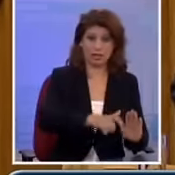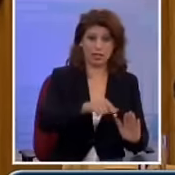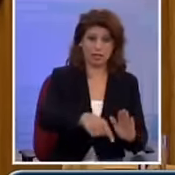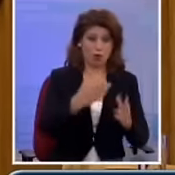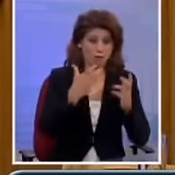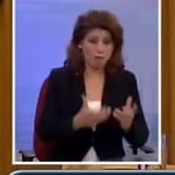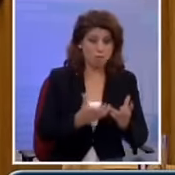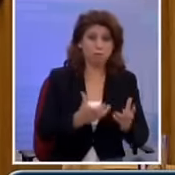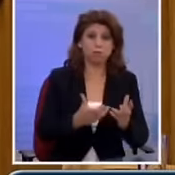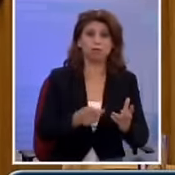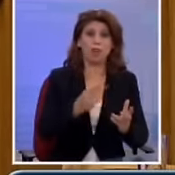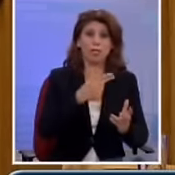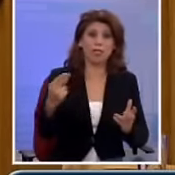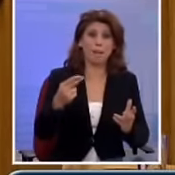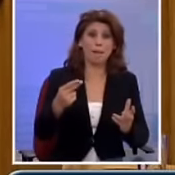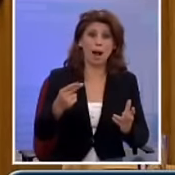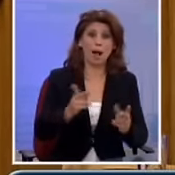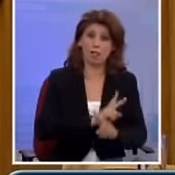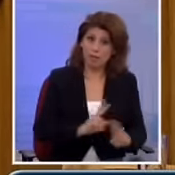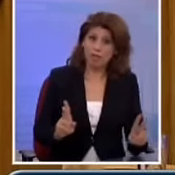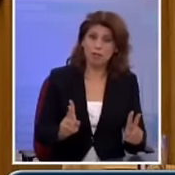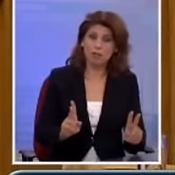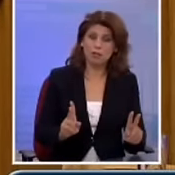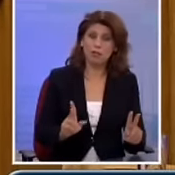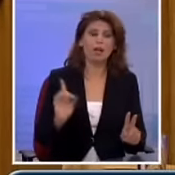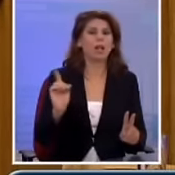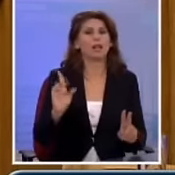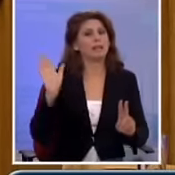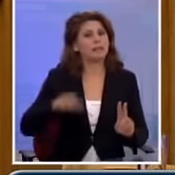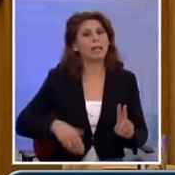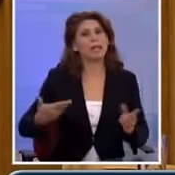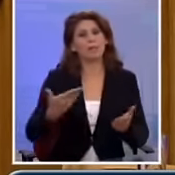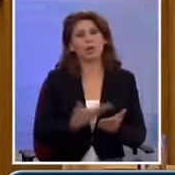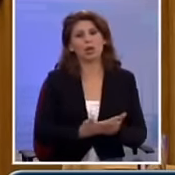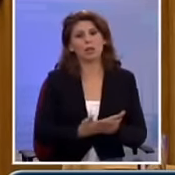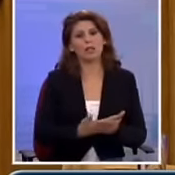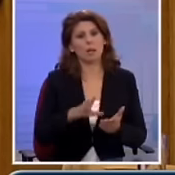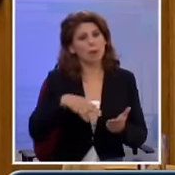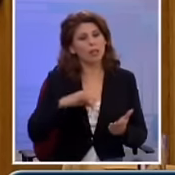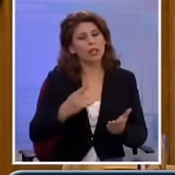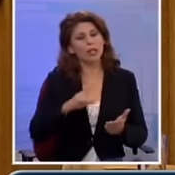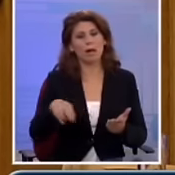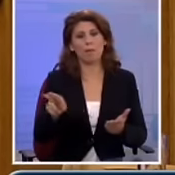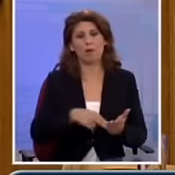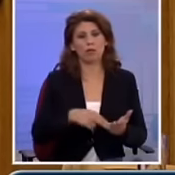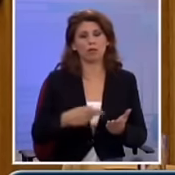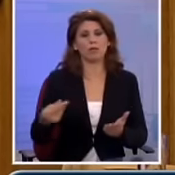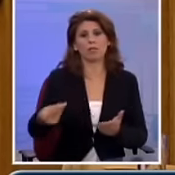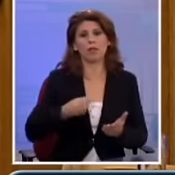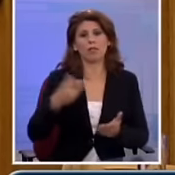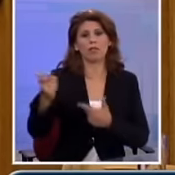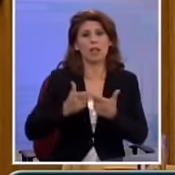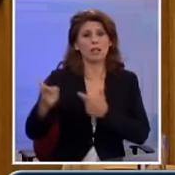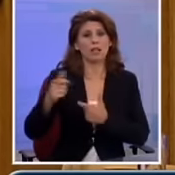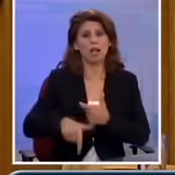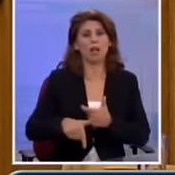σε σχέση με την αποδοχή ή την απόρριψη της τελικής πρότασης που παρεδόθηκε από τους εταίρους δανειστές ως το